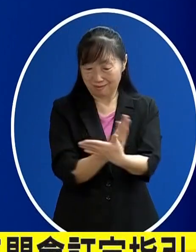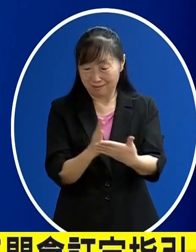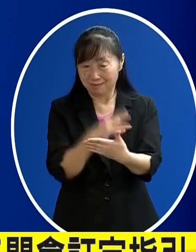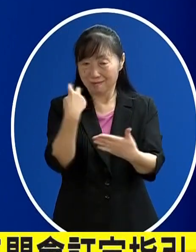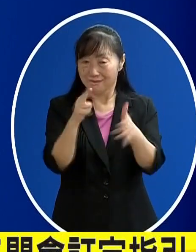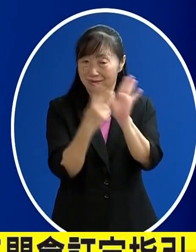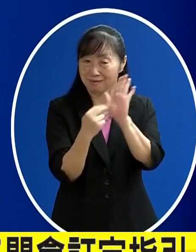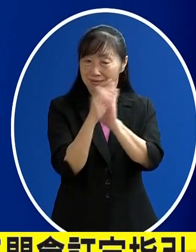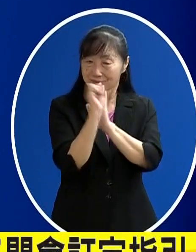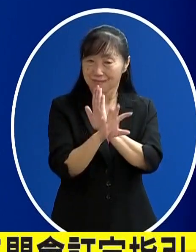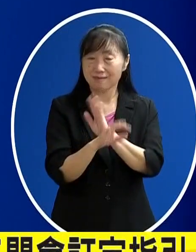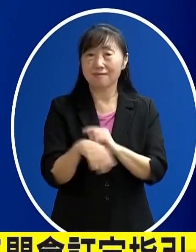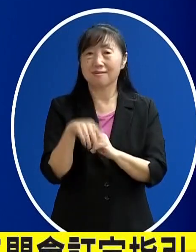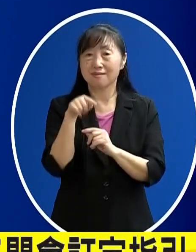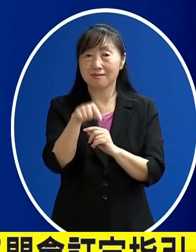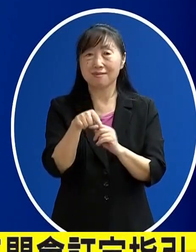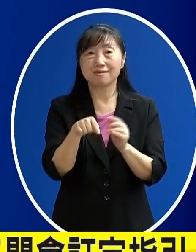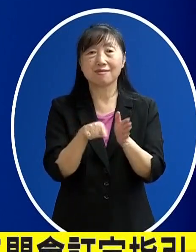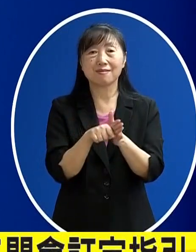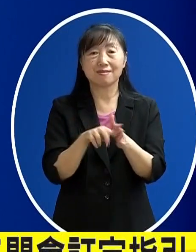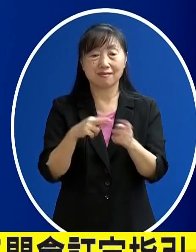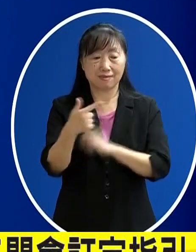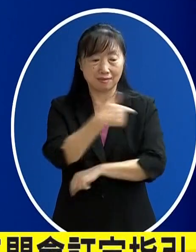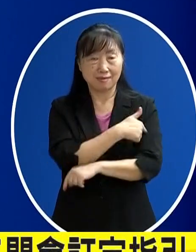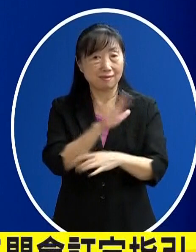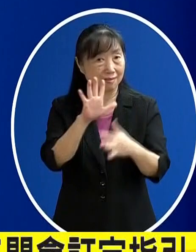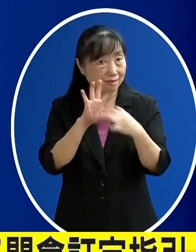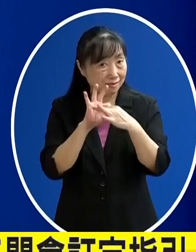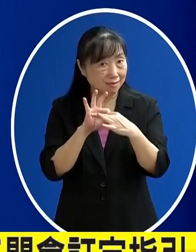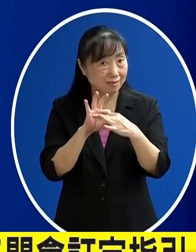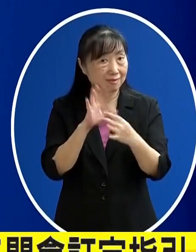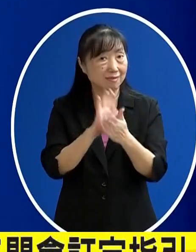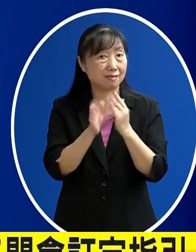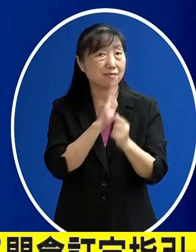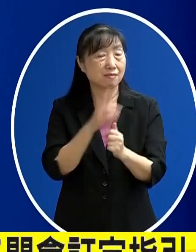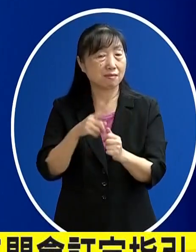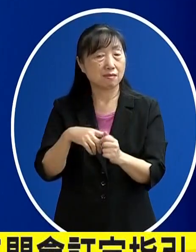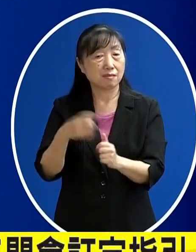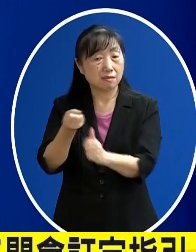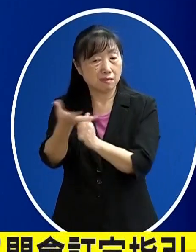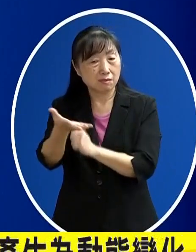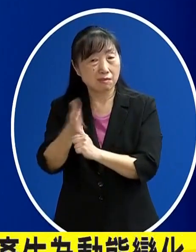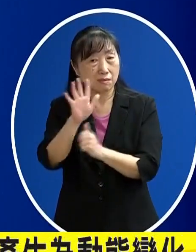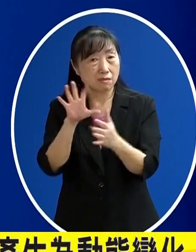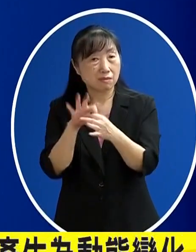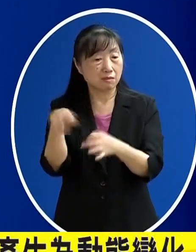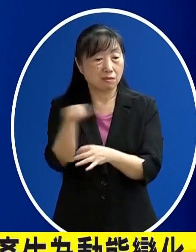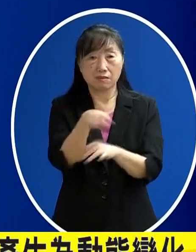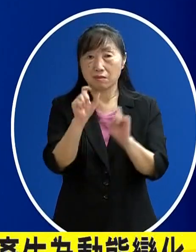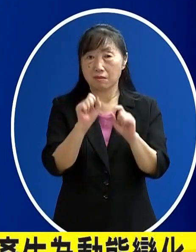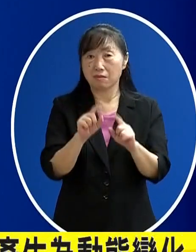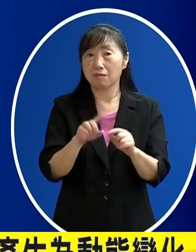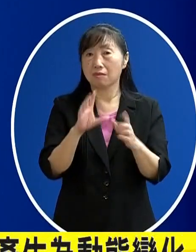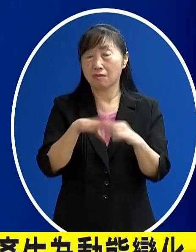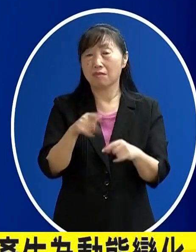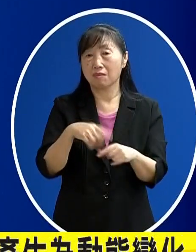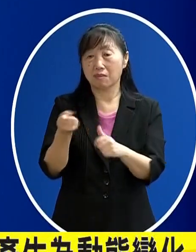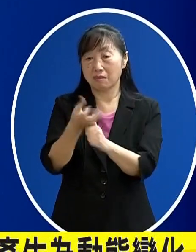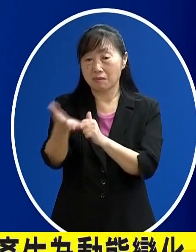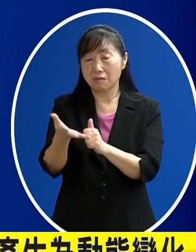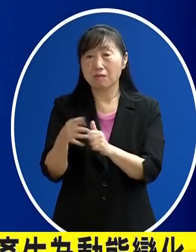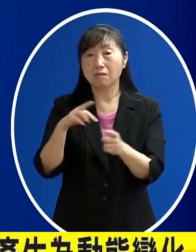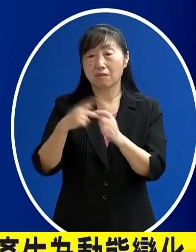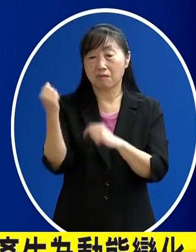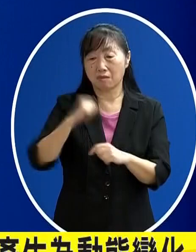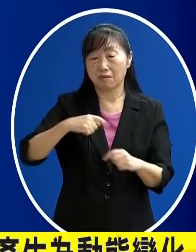以知道说究竟是跟疫苗有关系还是跟可能感染有关系，像我们感染之后产生的抗体跟疫苗之后的